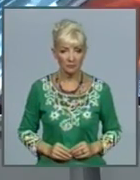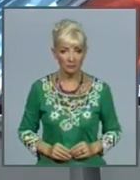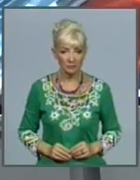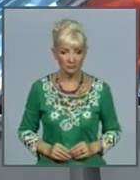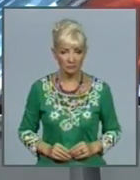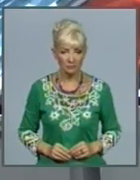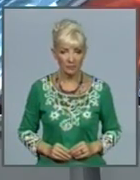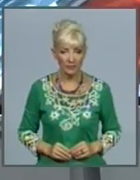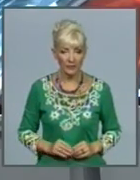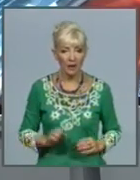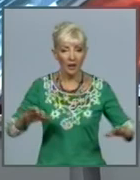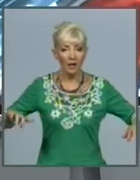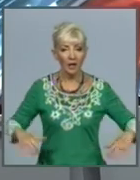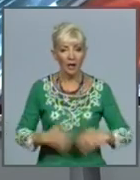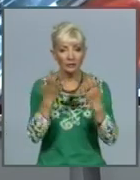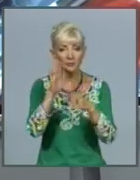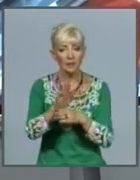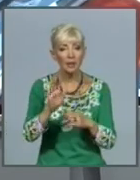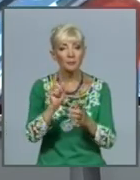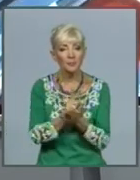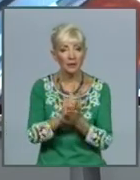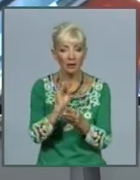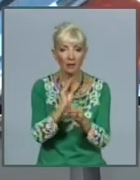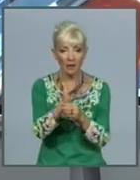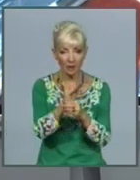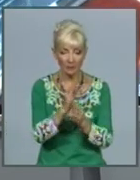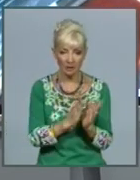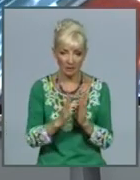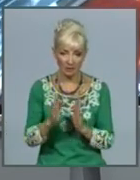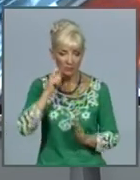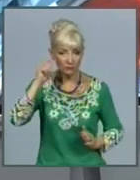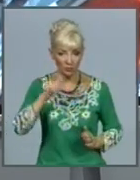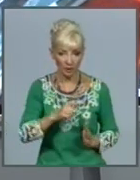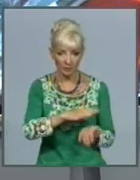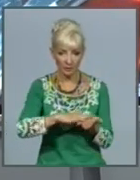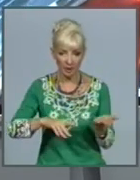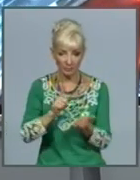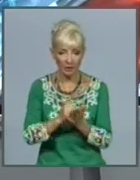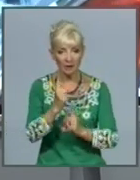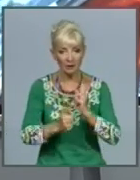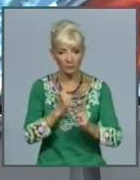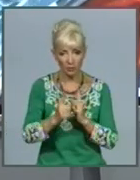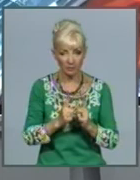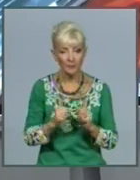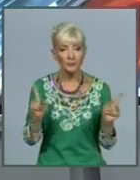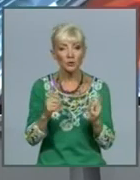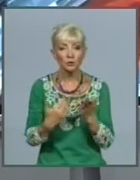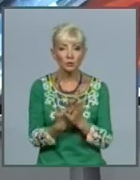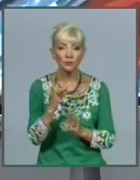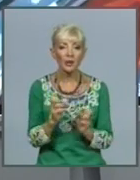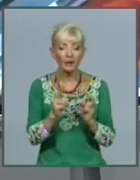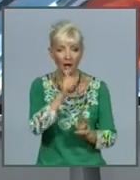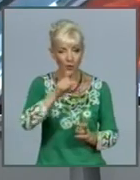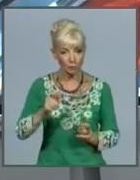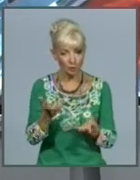Автоматичне призначення пенсій та накопичувальна система. В Україні триває пенсійна реформа. Що нового і як громадяни отримуватимуть виплати